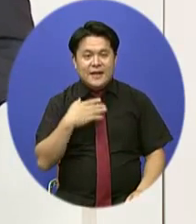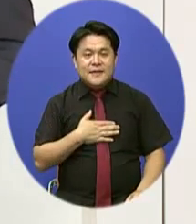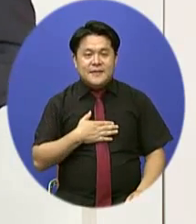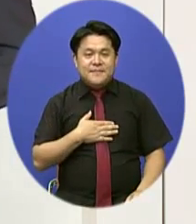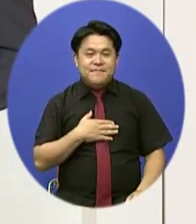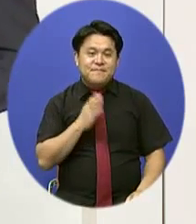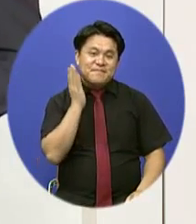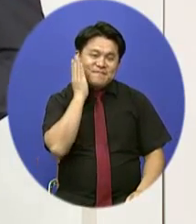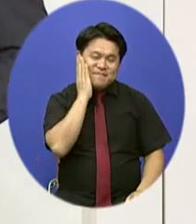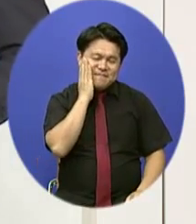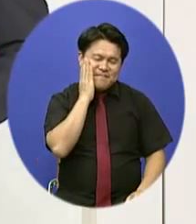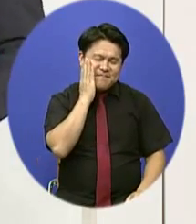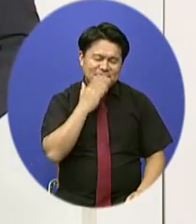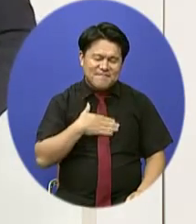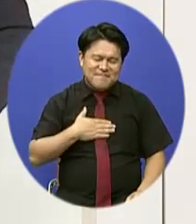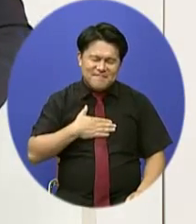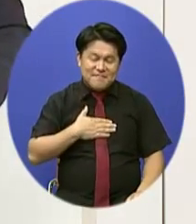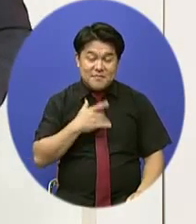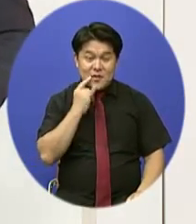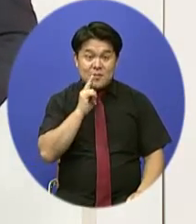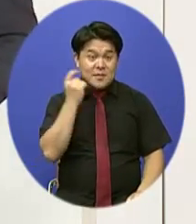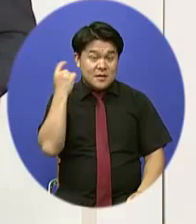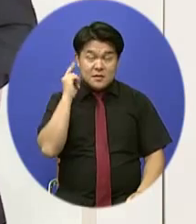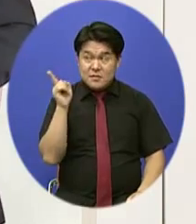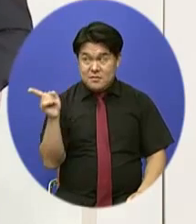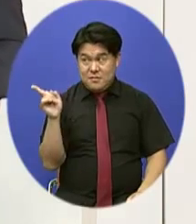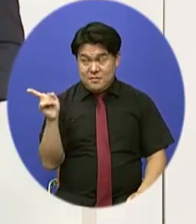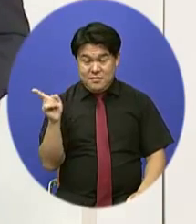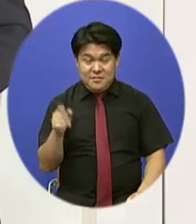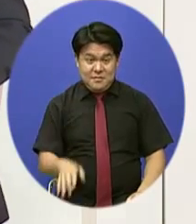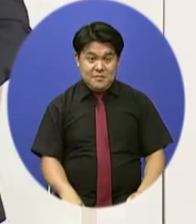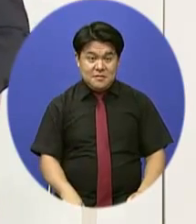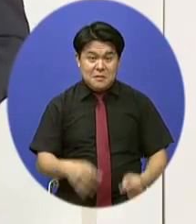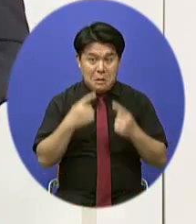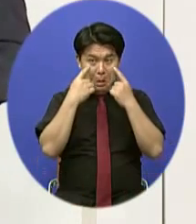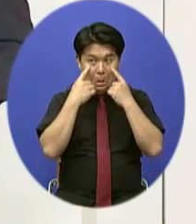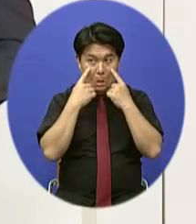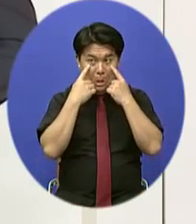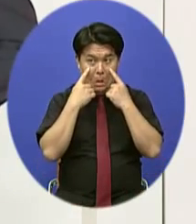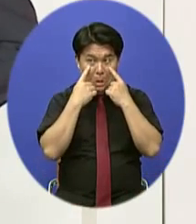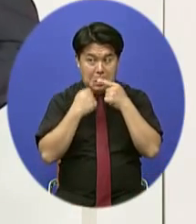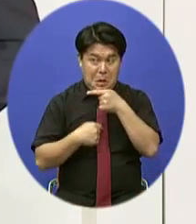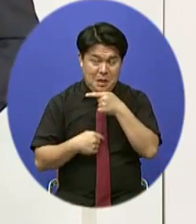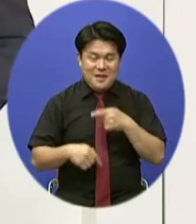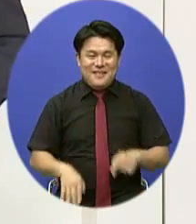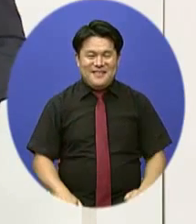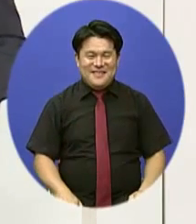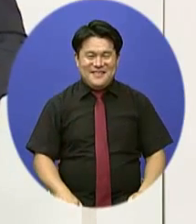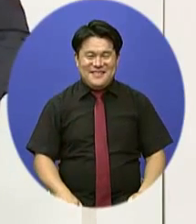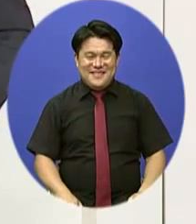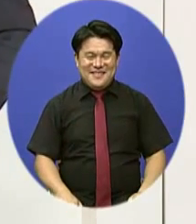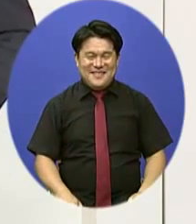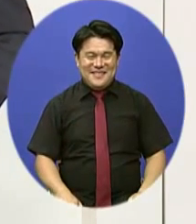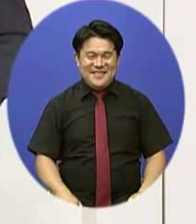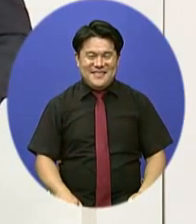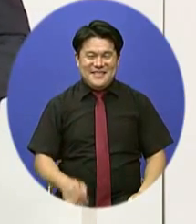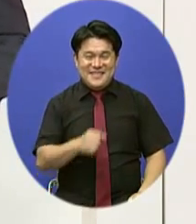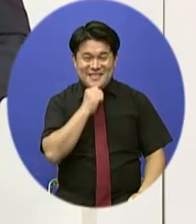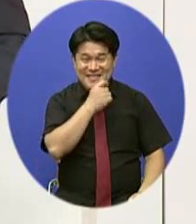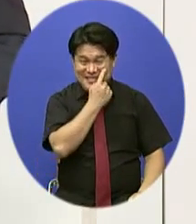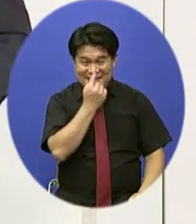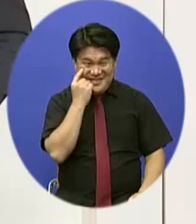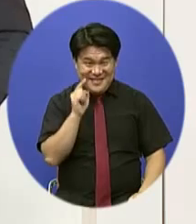만지면 참 좋았는데 엄마 얘기만 나오면 그러니까요. 이렇게 그냥 네 왔다 갔다 오셔 좋겠어요. 네 점수 봐요.